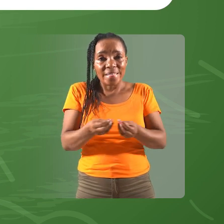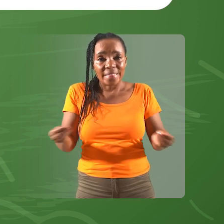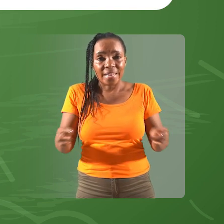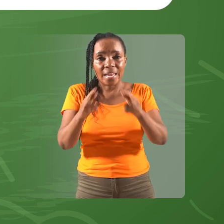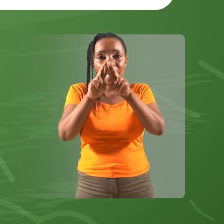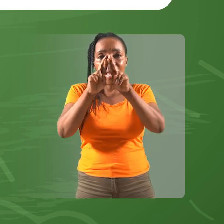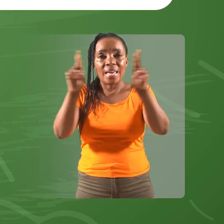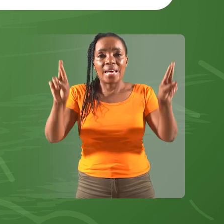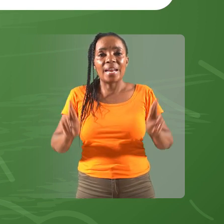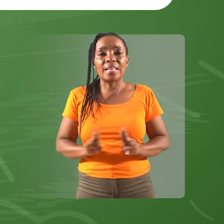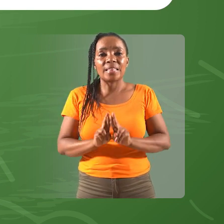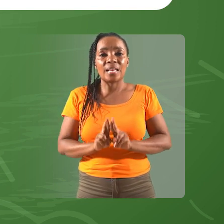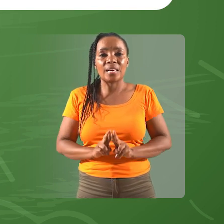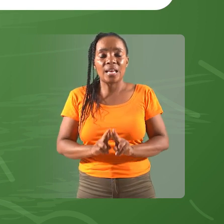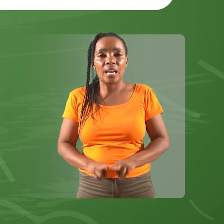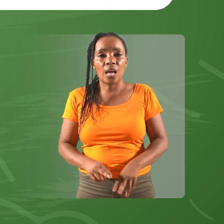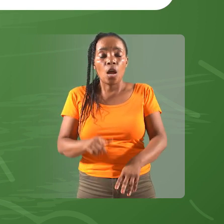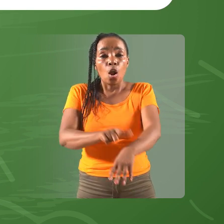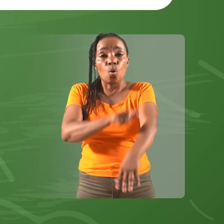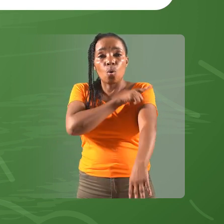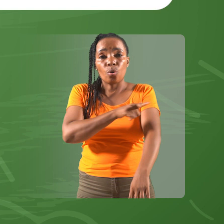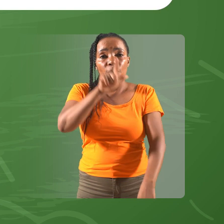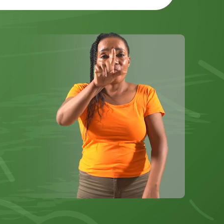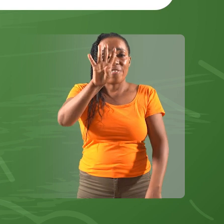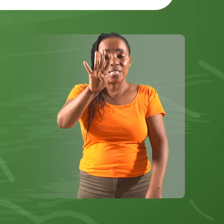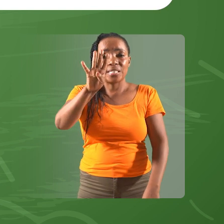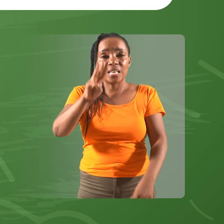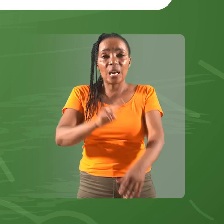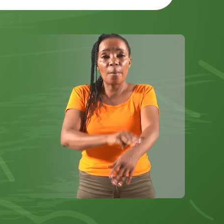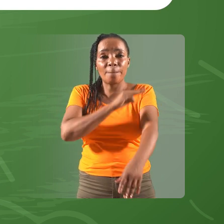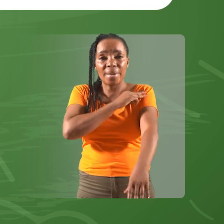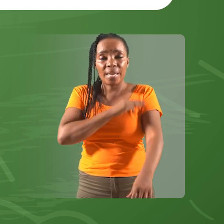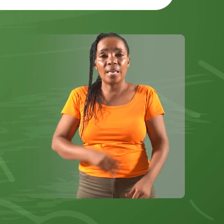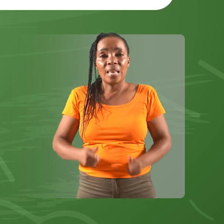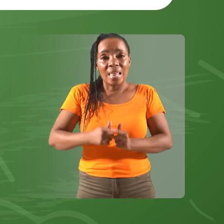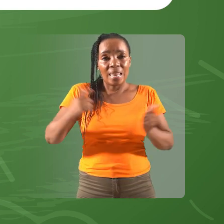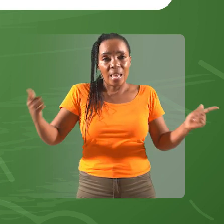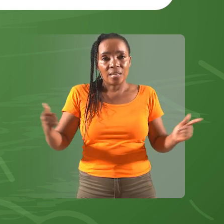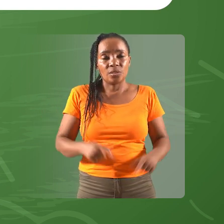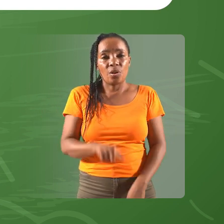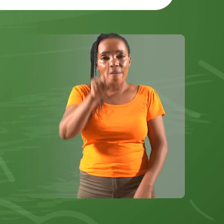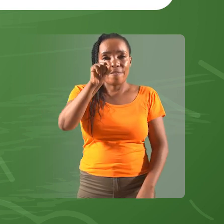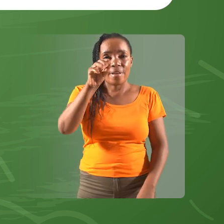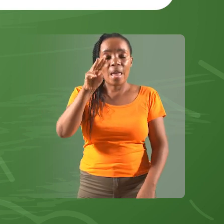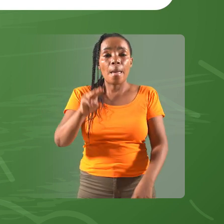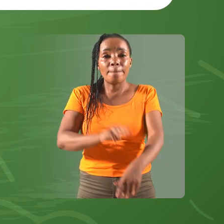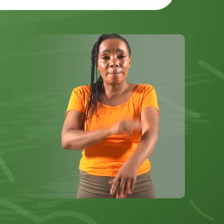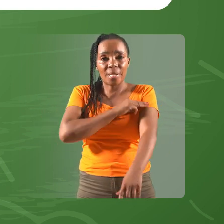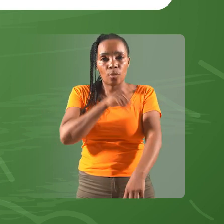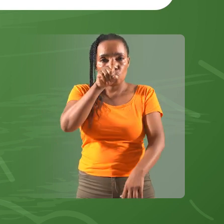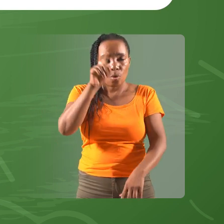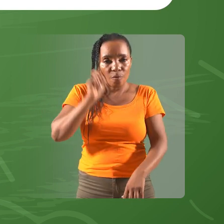rectangulaire de 25 mètres de long et de 20 mètres de large. Calcule